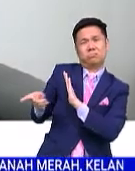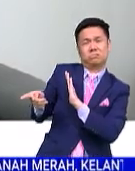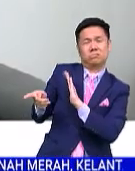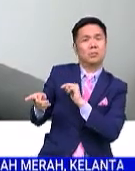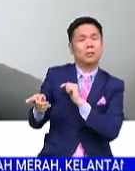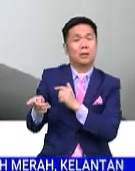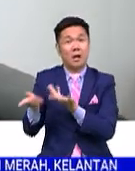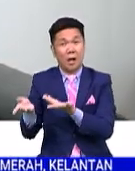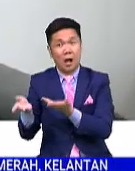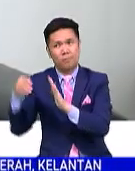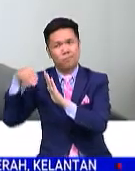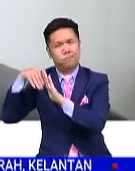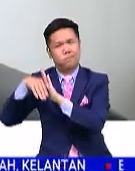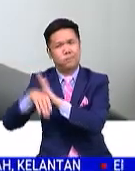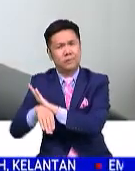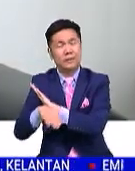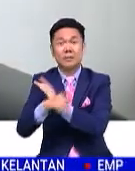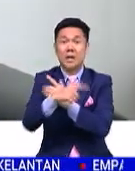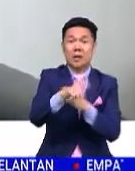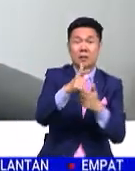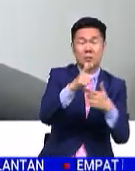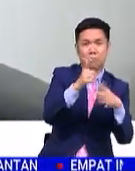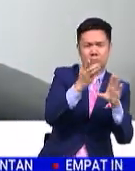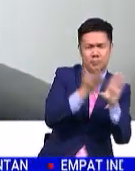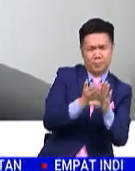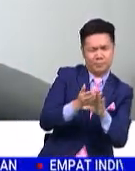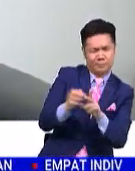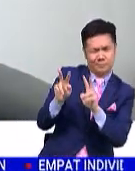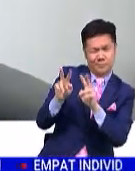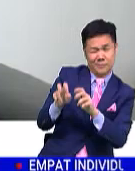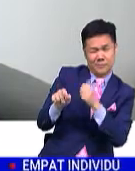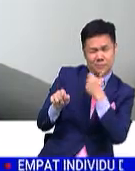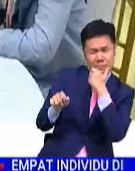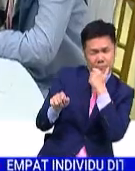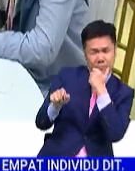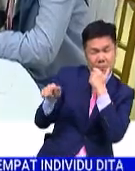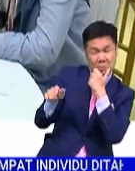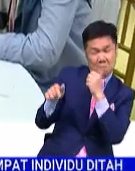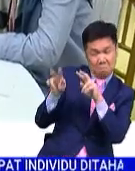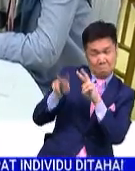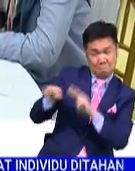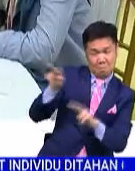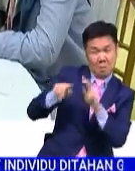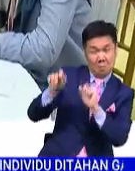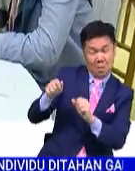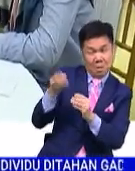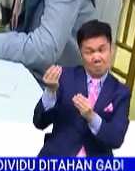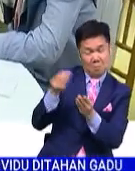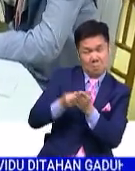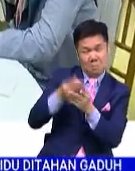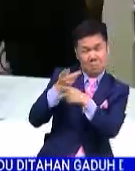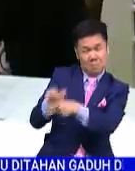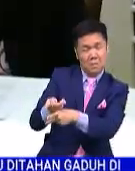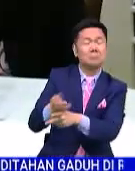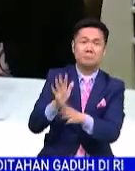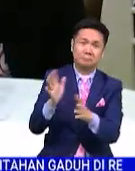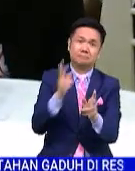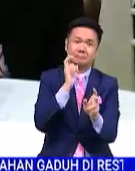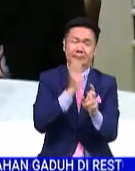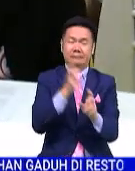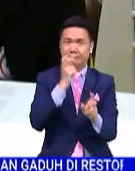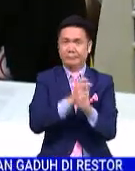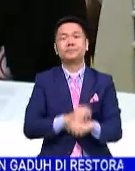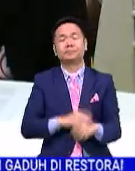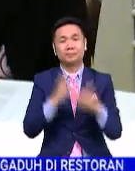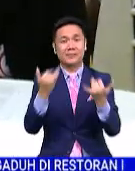pihak-pihak institusi kewangan akan menilai mereka dengan lebih teliti lah sebelum memberi pinjaman. Selain itu, mekanisme tertentu